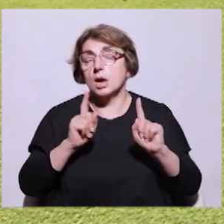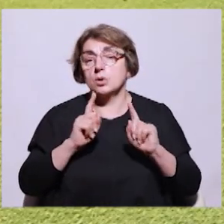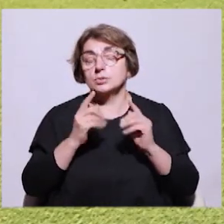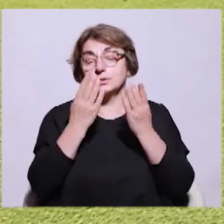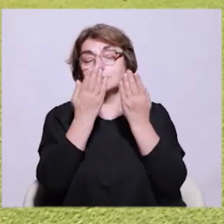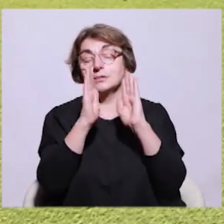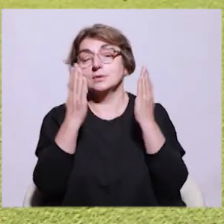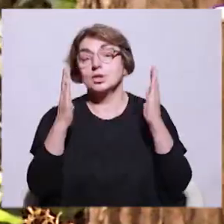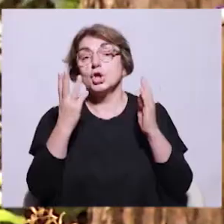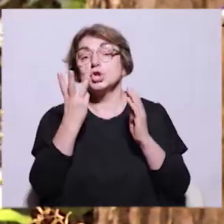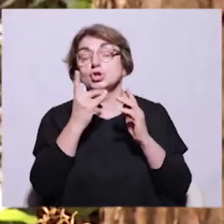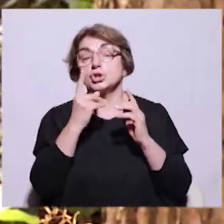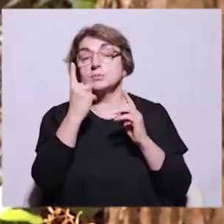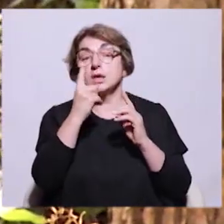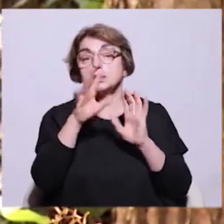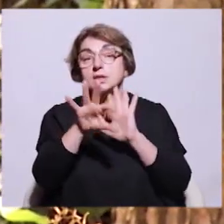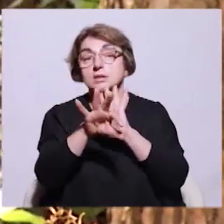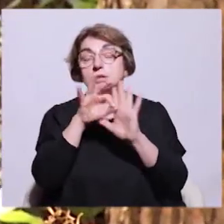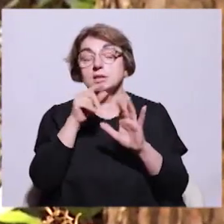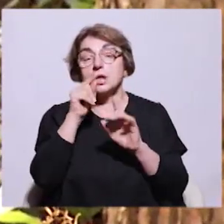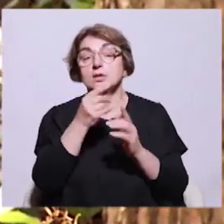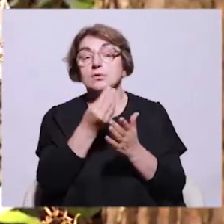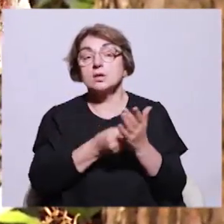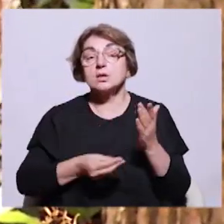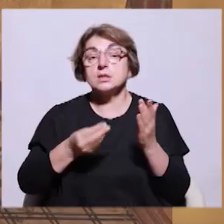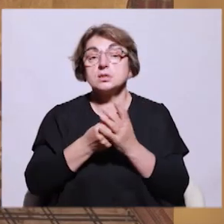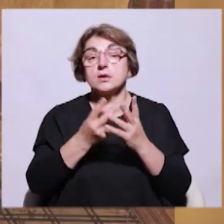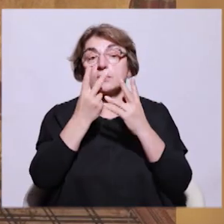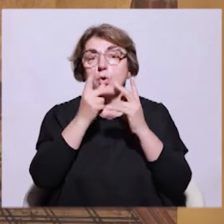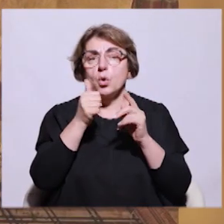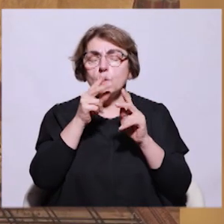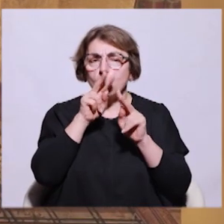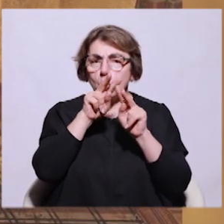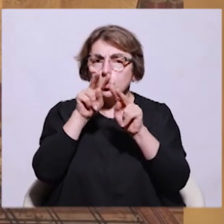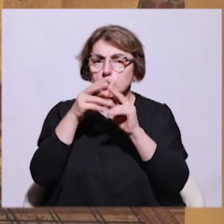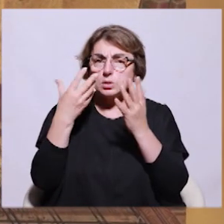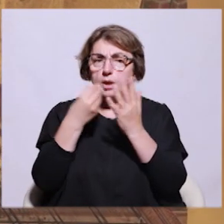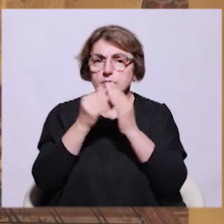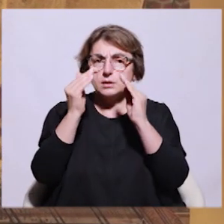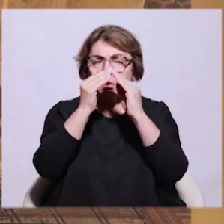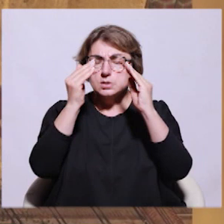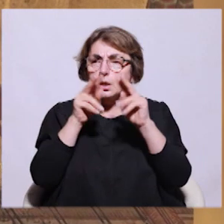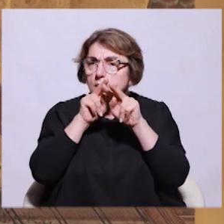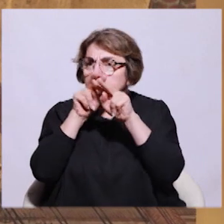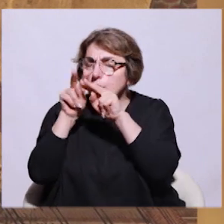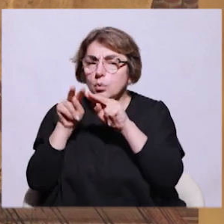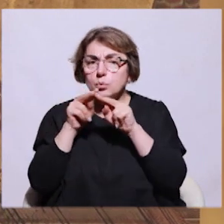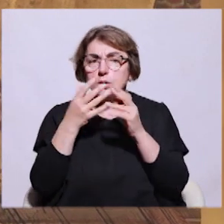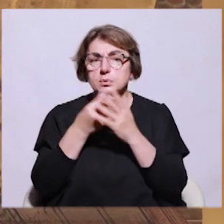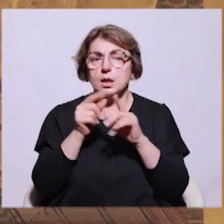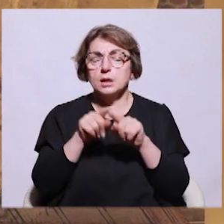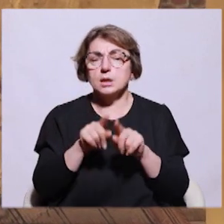შირმის ერთ-ერთი დეტალია, სადაც ჩვენ ვხედავთ ისევ, როგორ იყურებიან თავიანთი სახლებიდან იაპონელები და